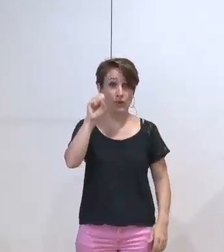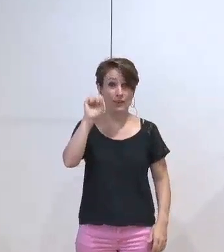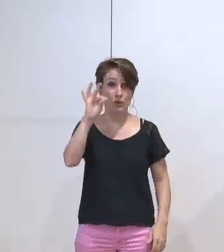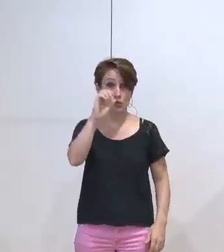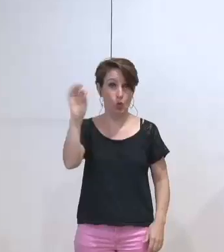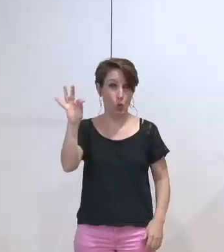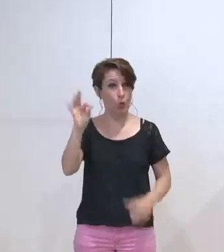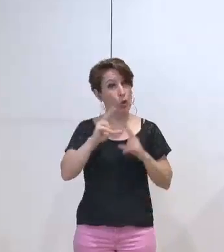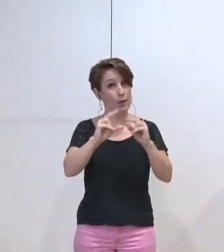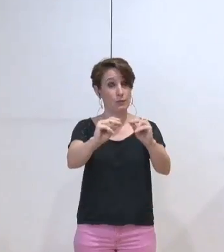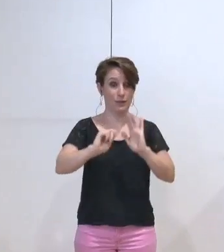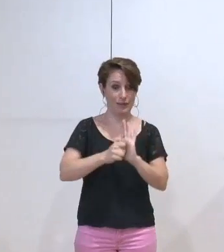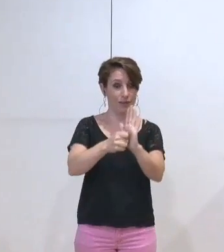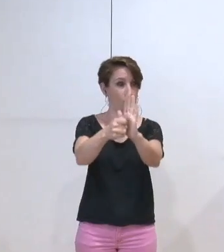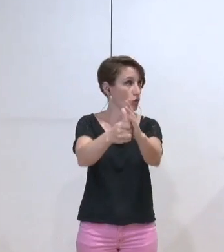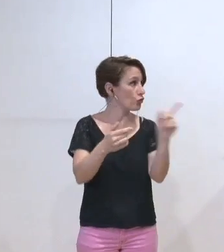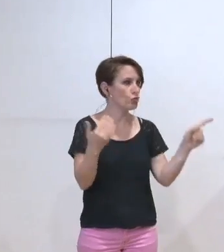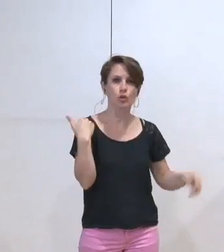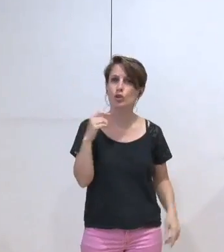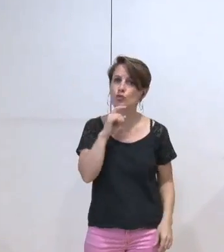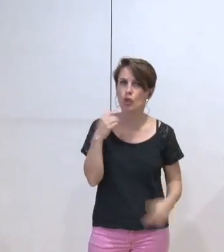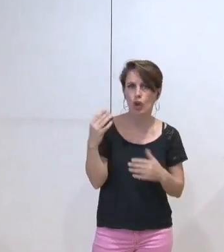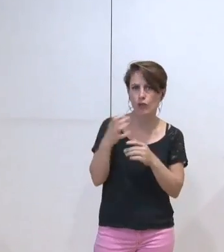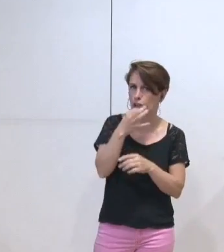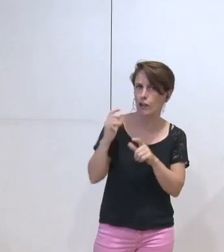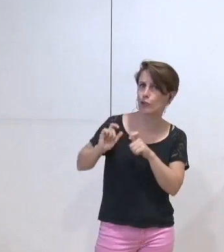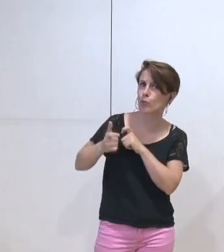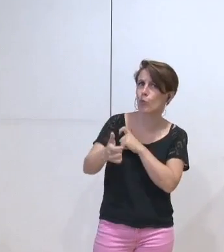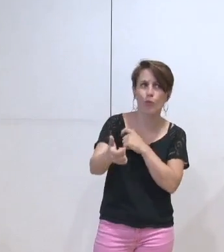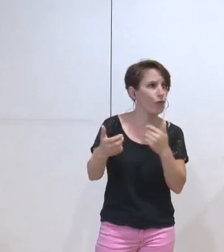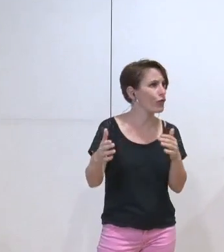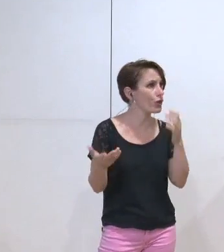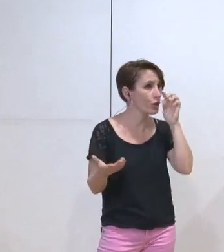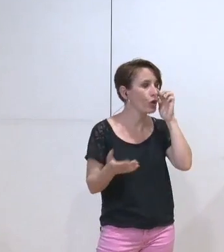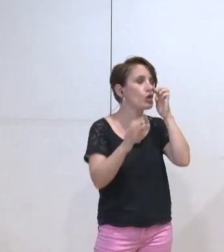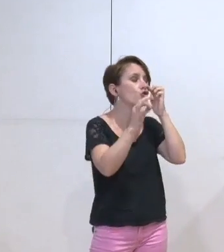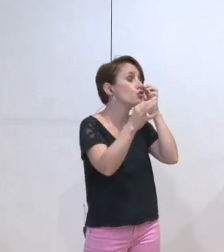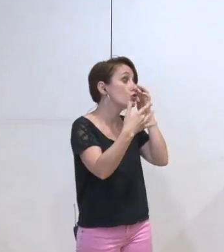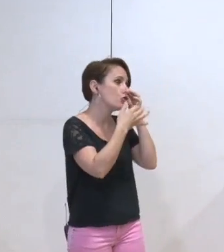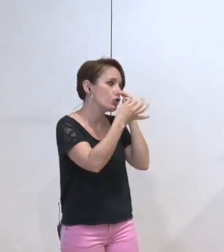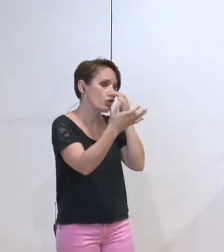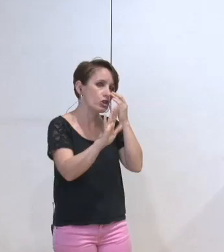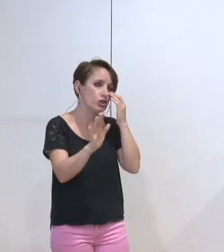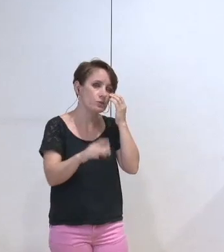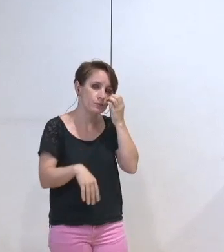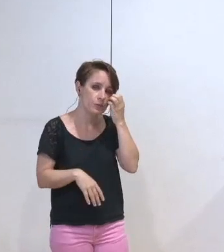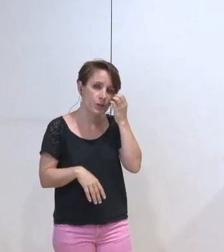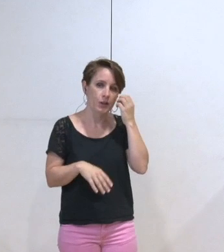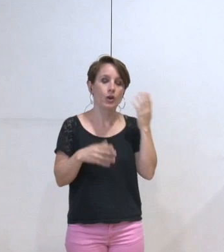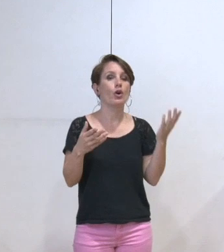prévisionnel il me semble qu'il a annoncé à peu près monsieur fristo pour je l'ai déjà dit donc vous avez la